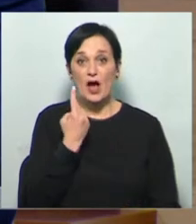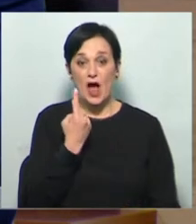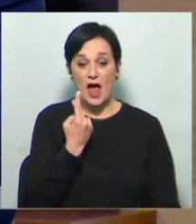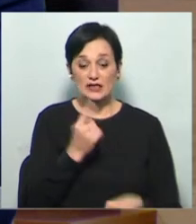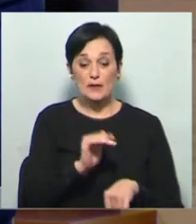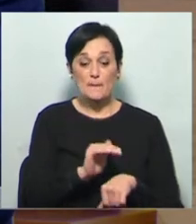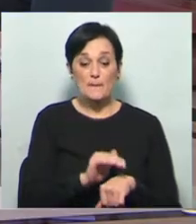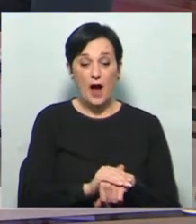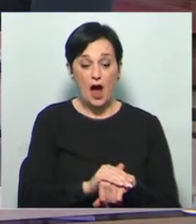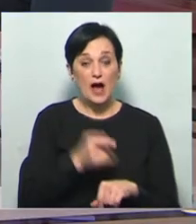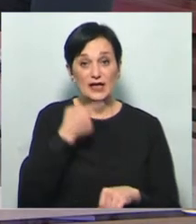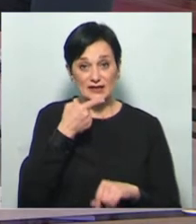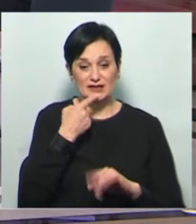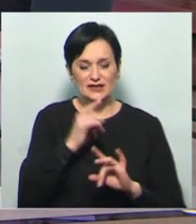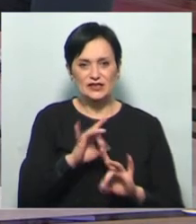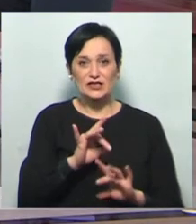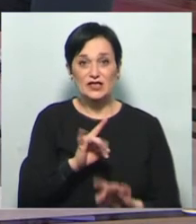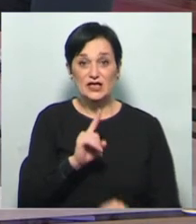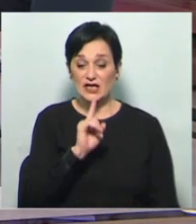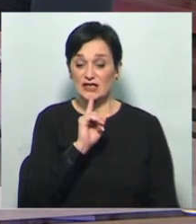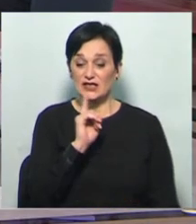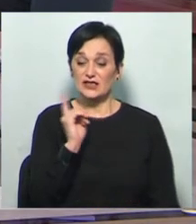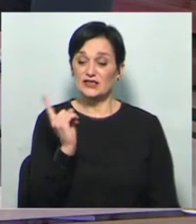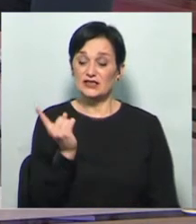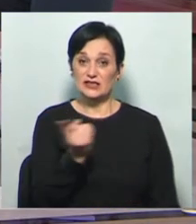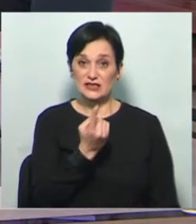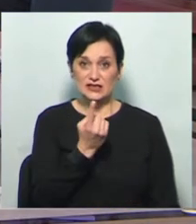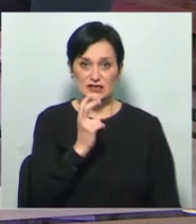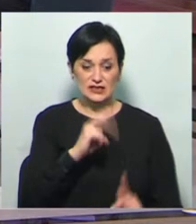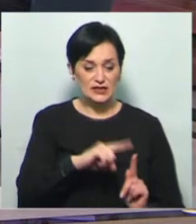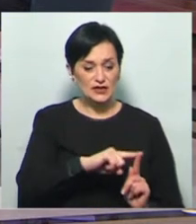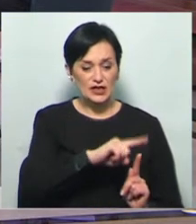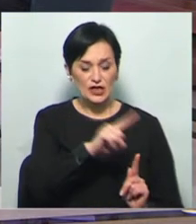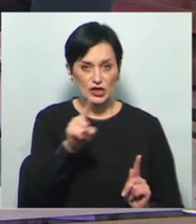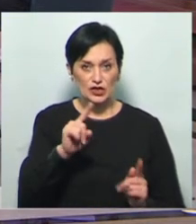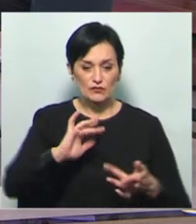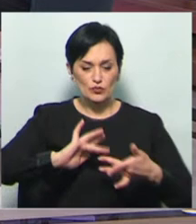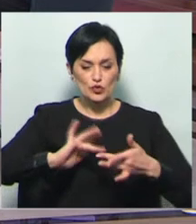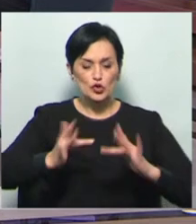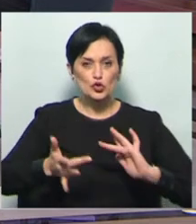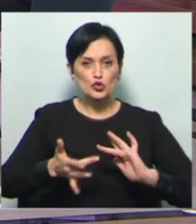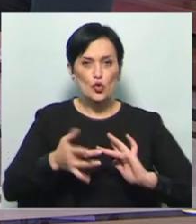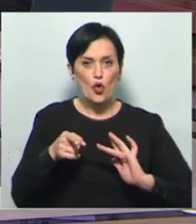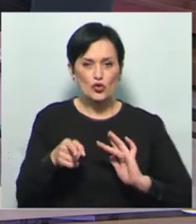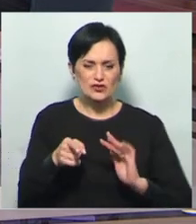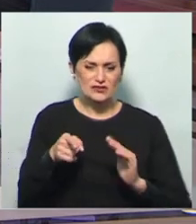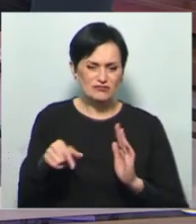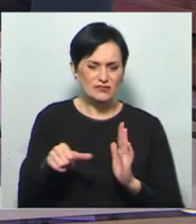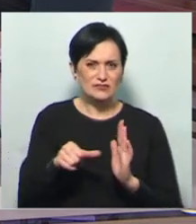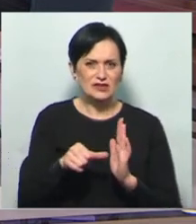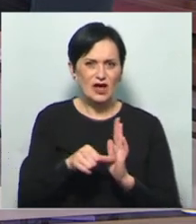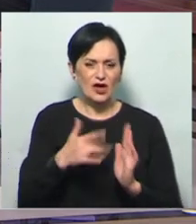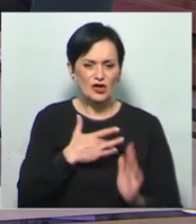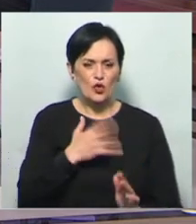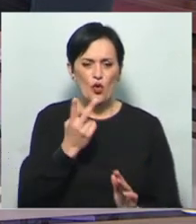წარმოვადგენ მხოლოდ, რომ წლის განმავლობაში სოციალური მედიის საშუალებით დაახლოებით